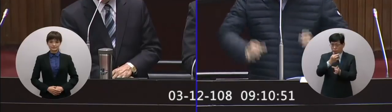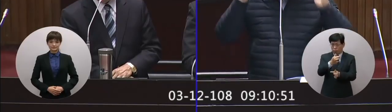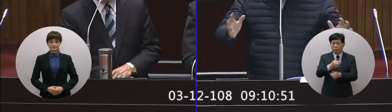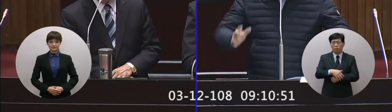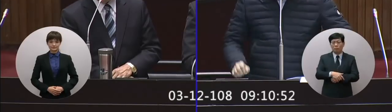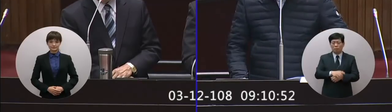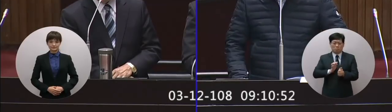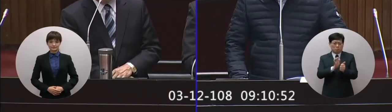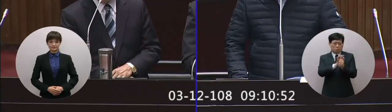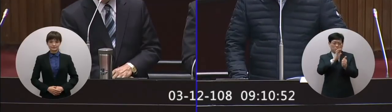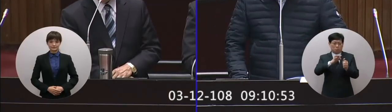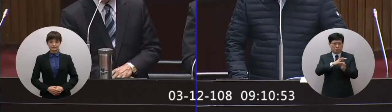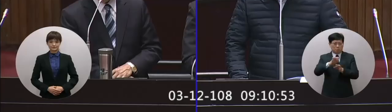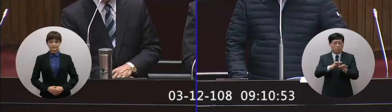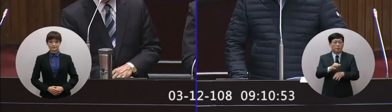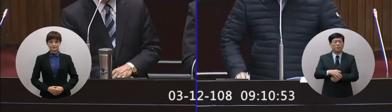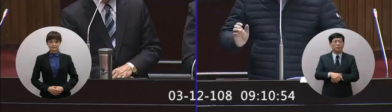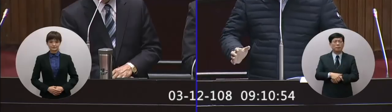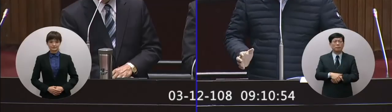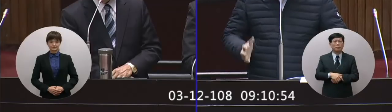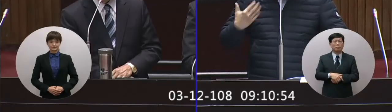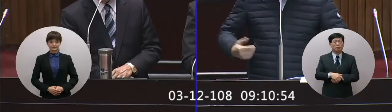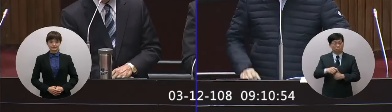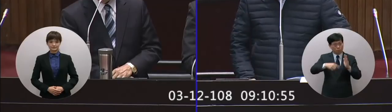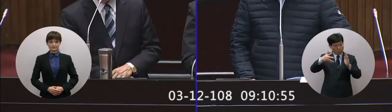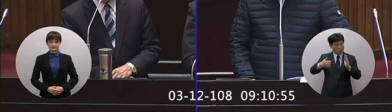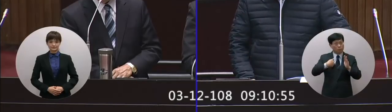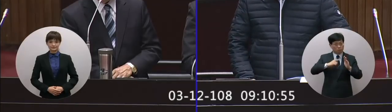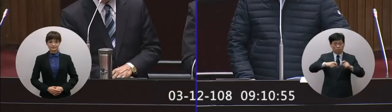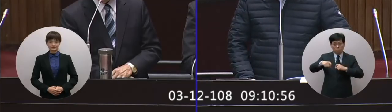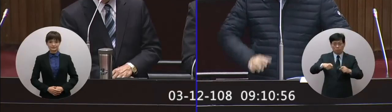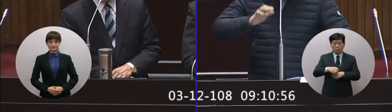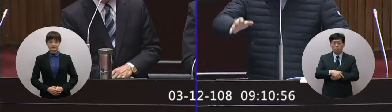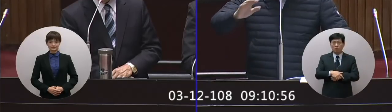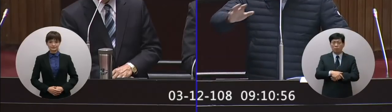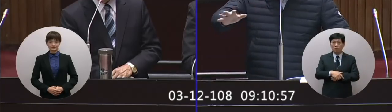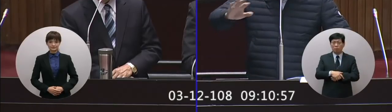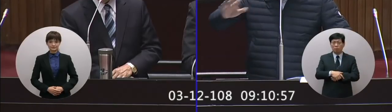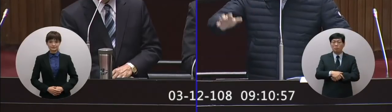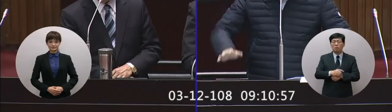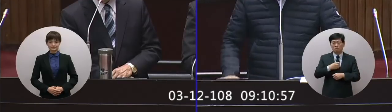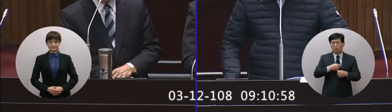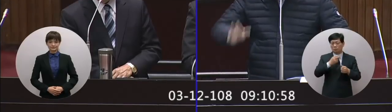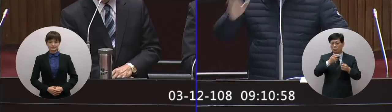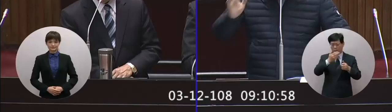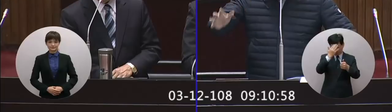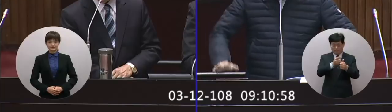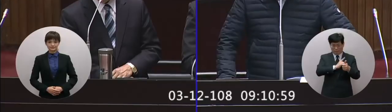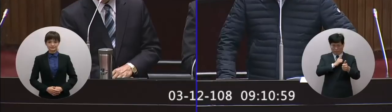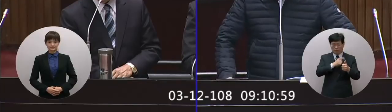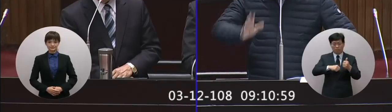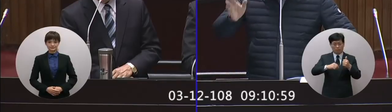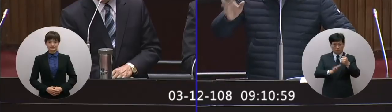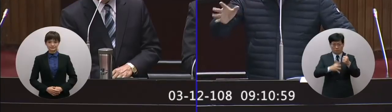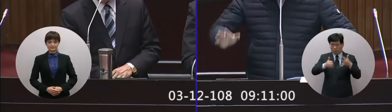式，我们来拼经济。所以院长，我的版本，你不妨请你的部委首长静下